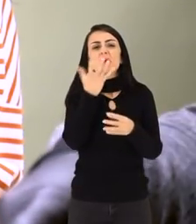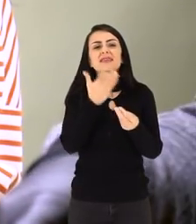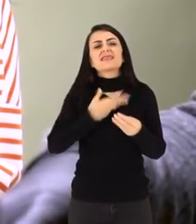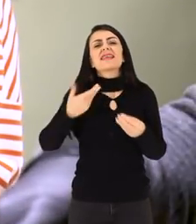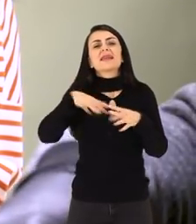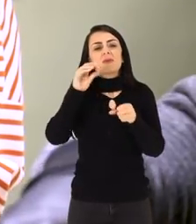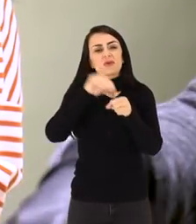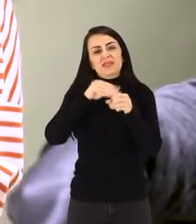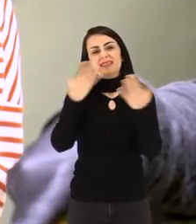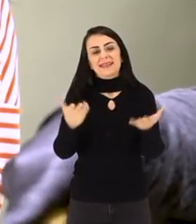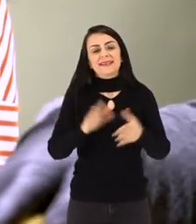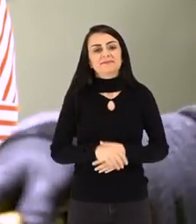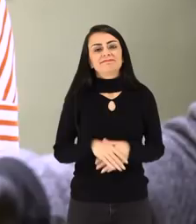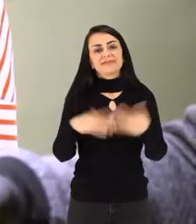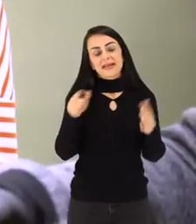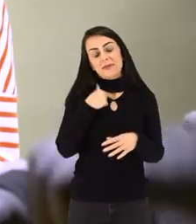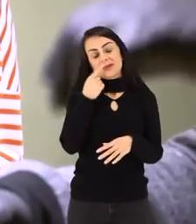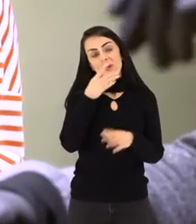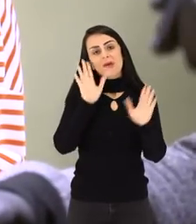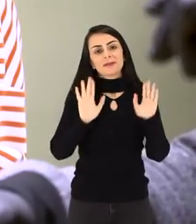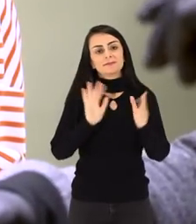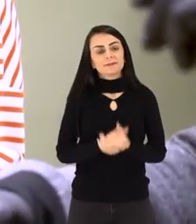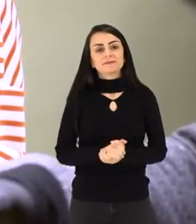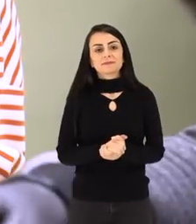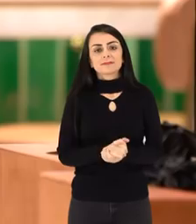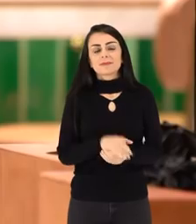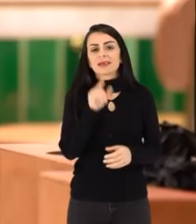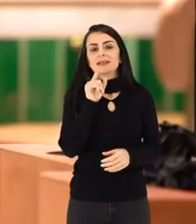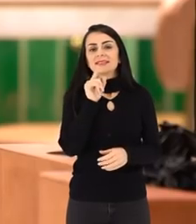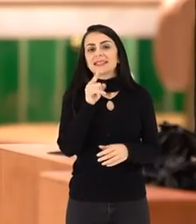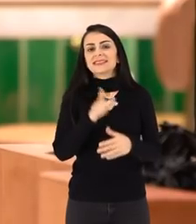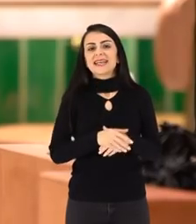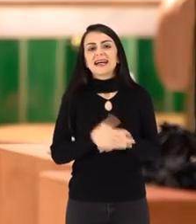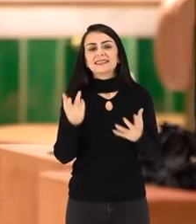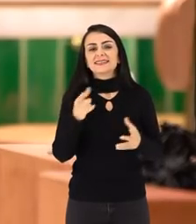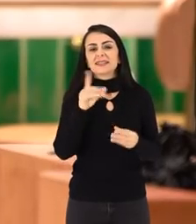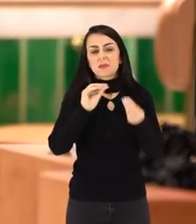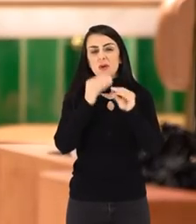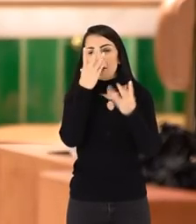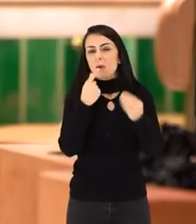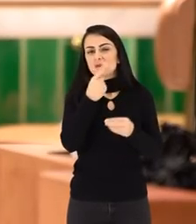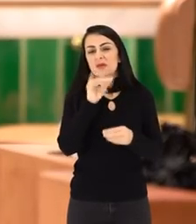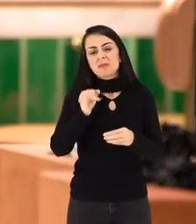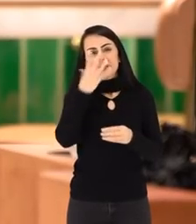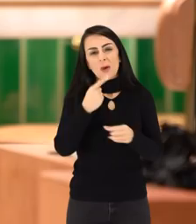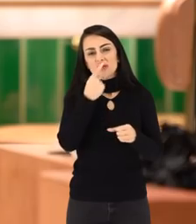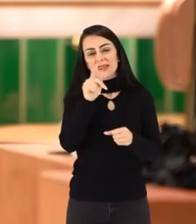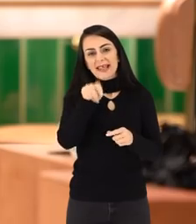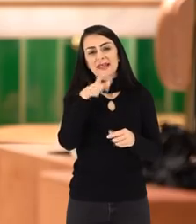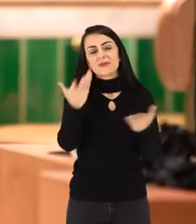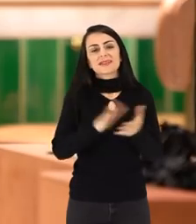sevmem. Yani onu söyleyeyim de. Ama sen şimdi sorun olsun diye biraz